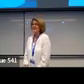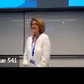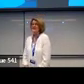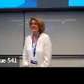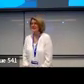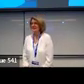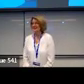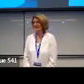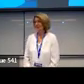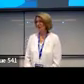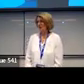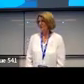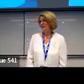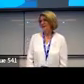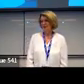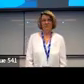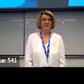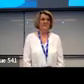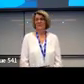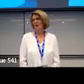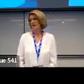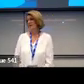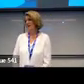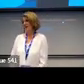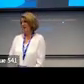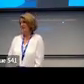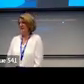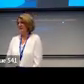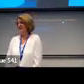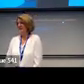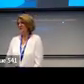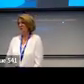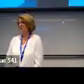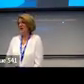Et puis, 6 de ces articles portent sur la lecture. Donc,